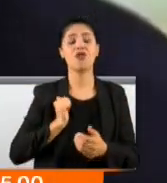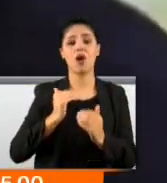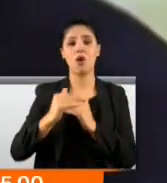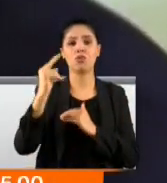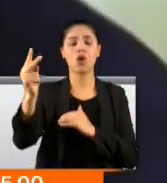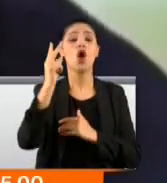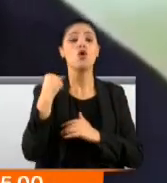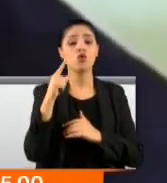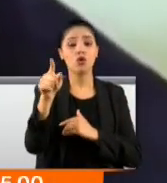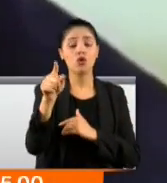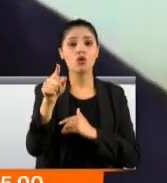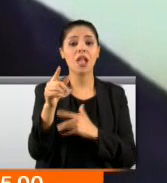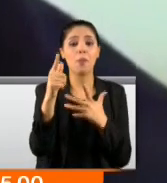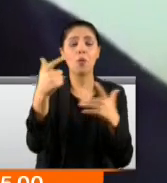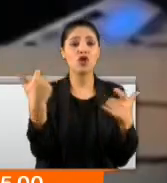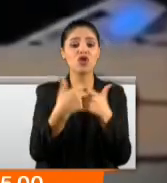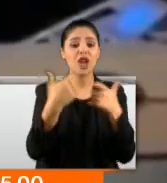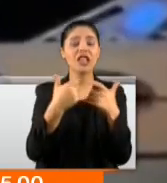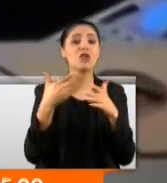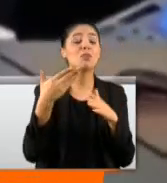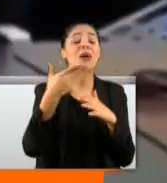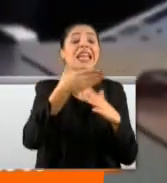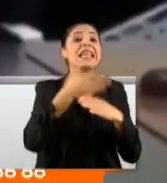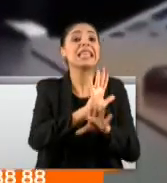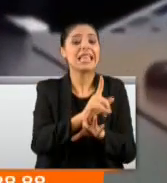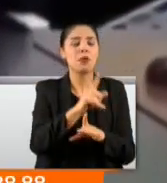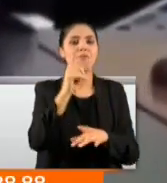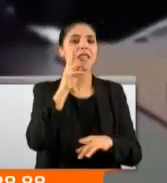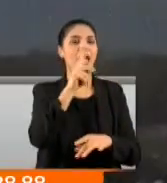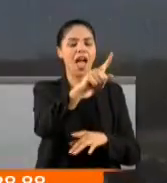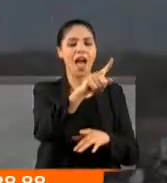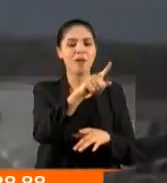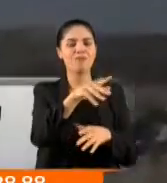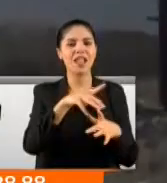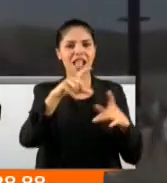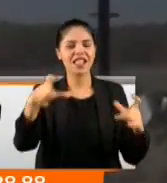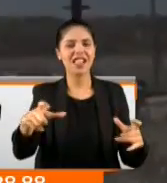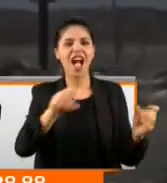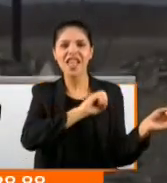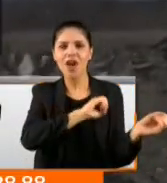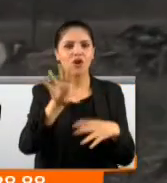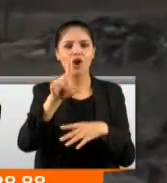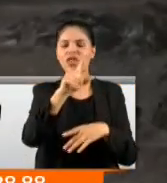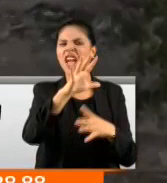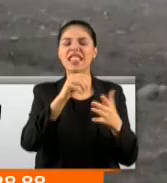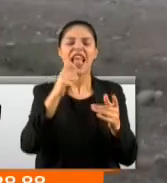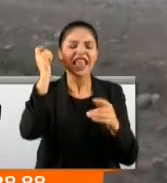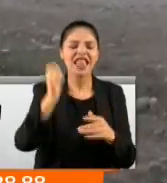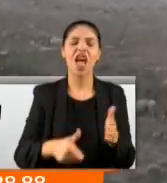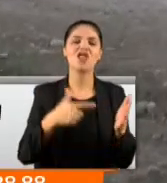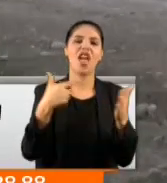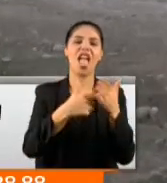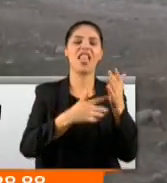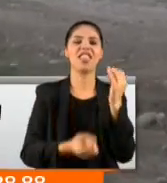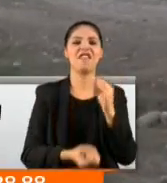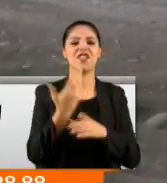Rusya ise beklenenin aksine çatışmalara müdahale etmedi. Ermenistan'ı sahaya sürenlerin asıl hedefi de işte o zaman ortaya çıktı.